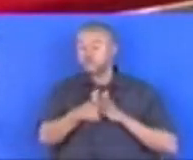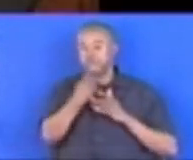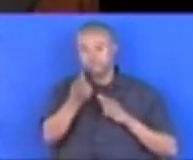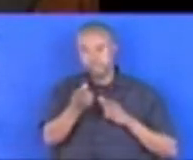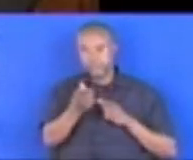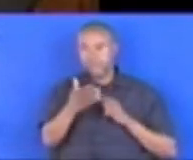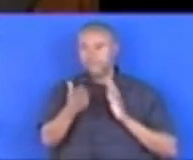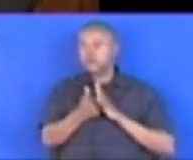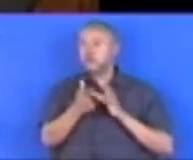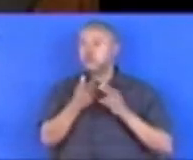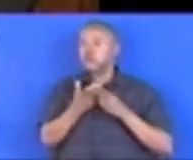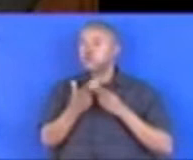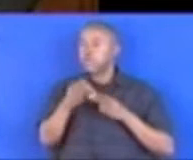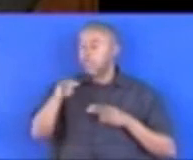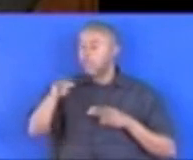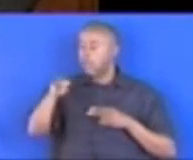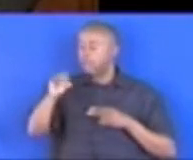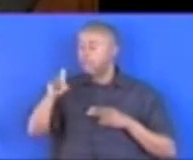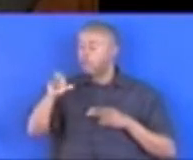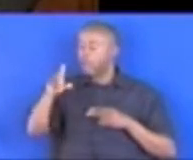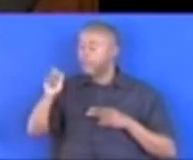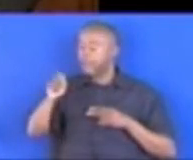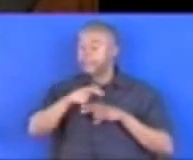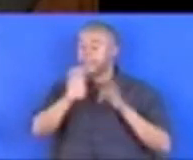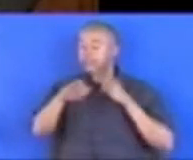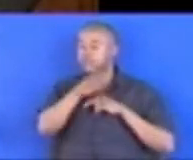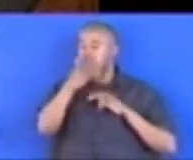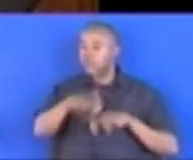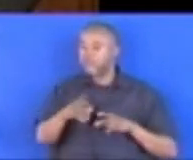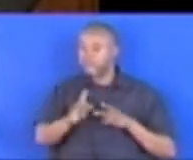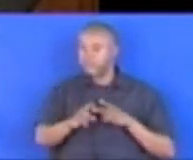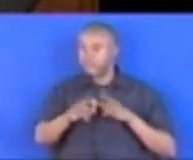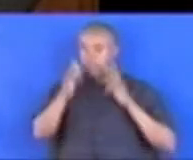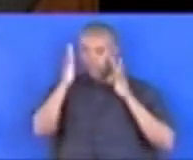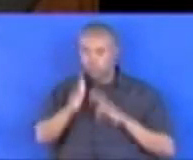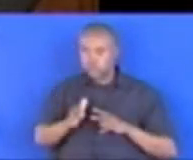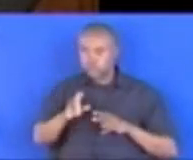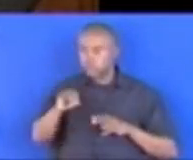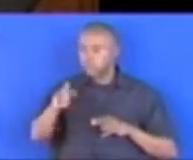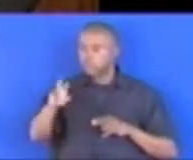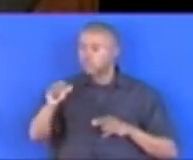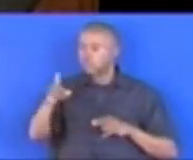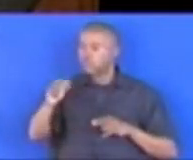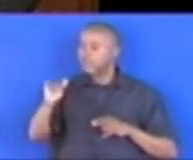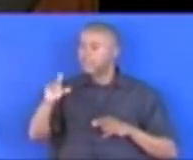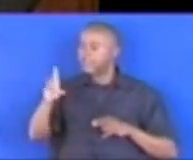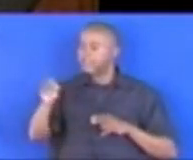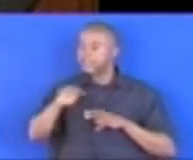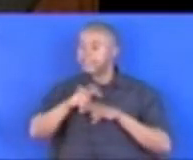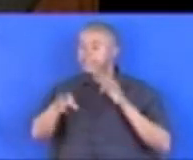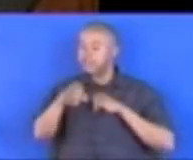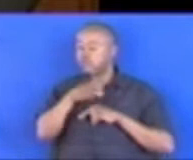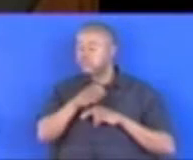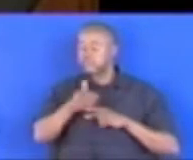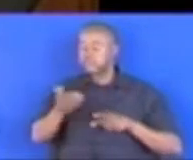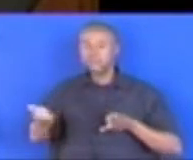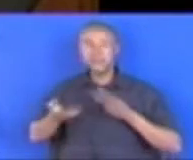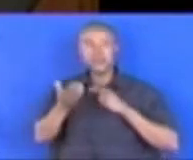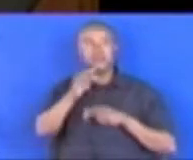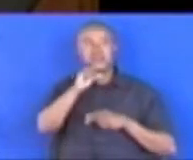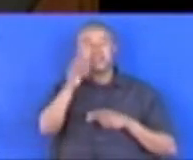Dr. Godwin Mollel, Naibu Waziri wa Afya; Mheshimiwa Mwanaidi Alhamisi, Naibu Waziri Maendeleo ya